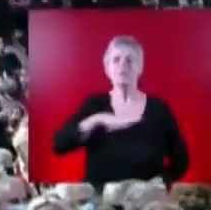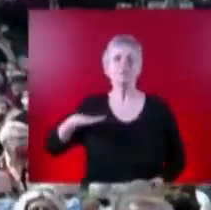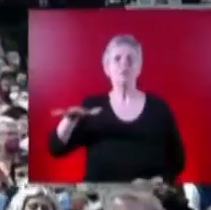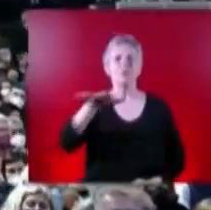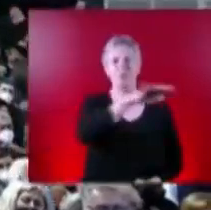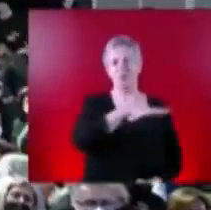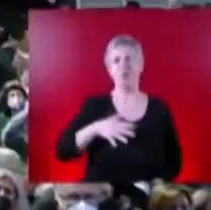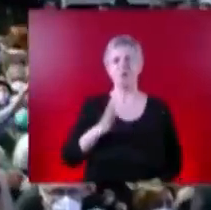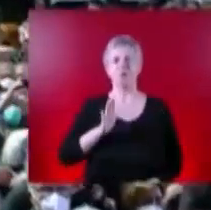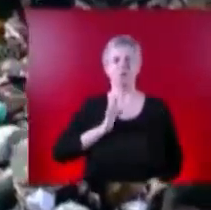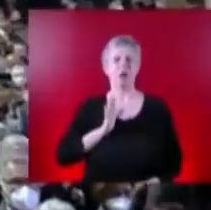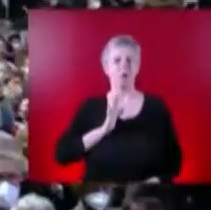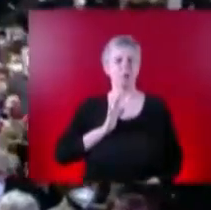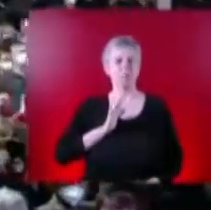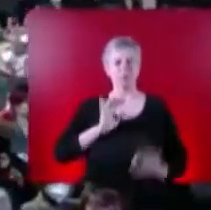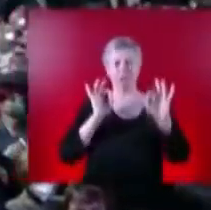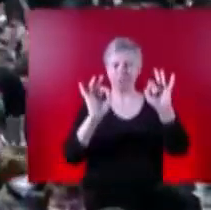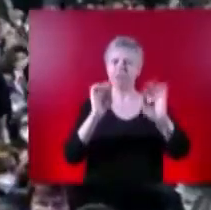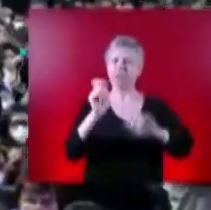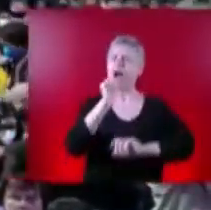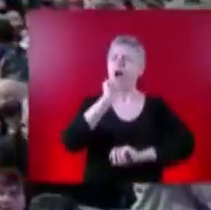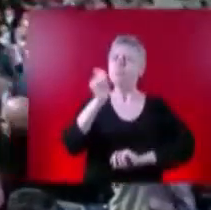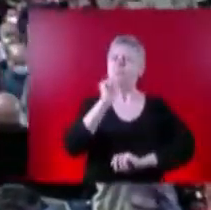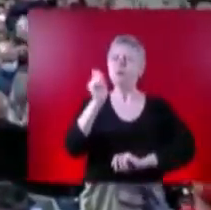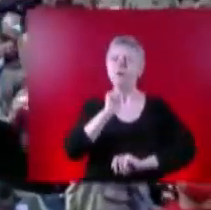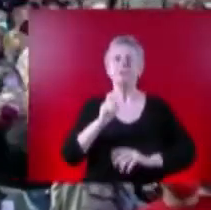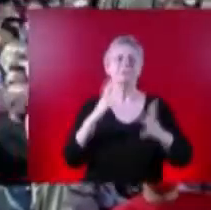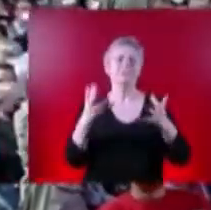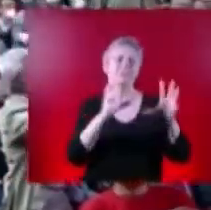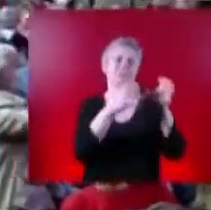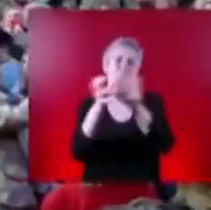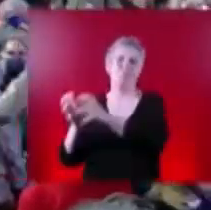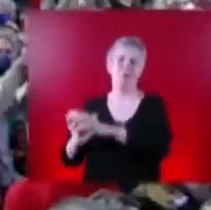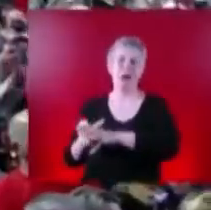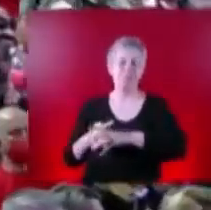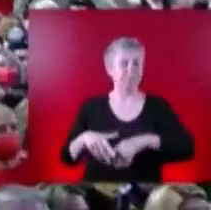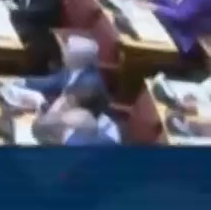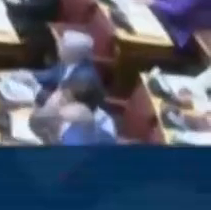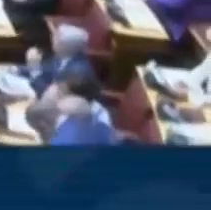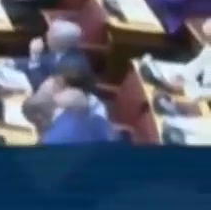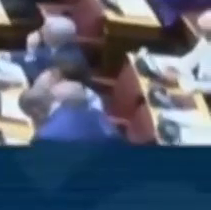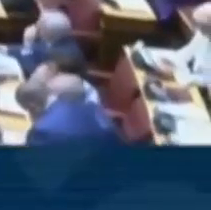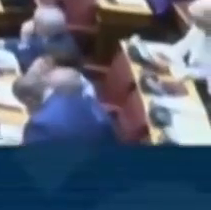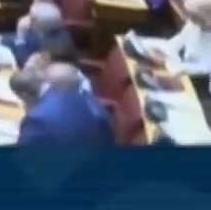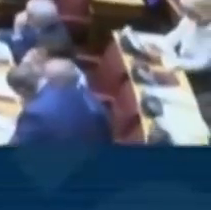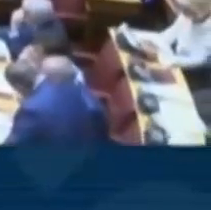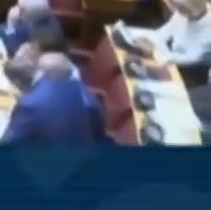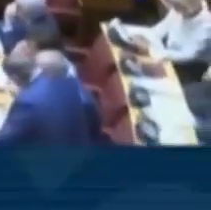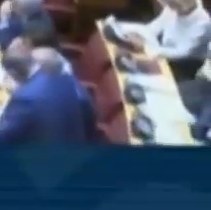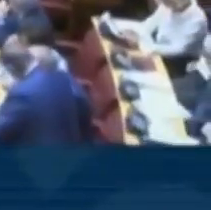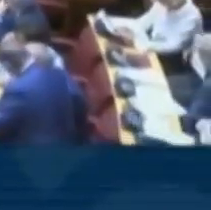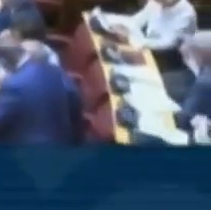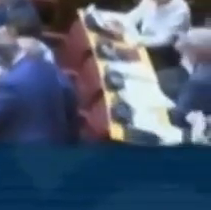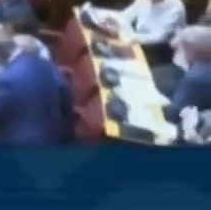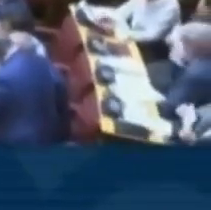εκλογές στις ισοκομματικές στοχεύσεις και στον ανταγωνισμό για το ποιος θα βγει πρόεδρος και αν το ΠΑΣΟΚ εμένει σε